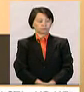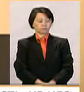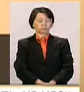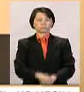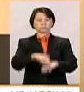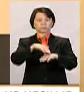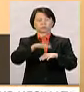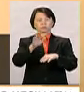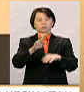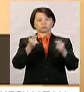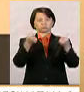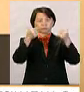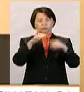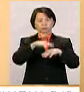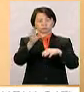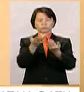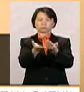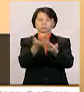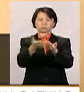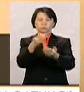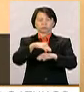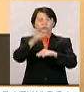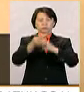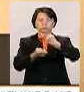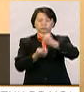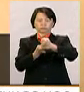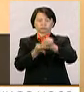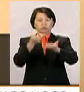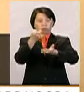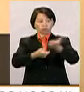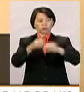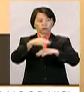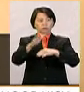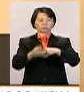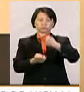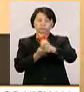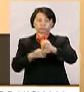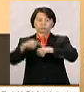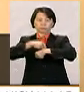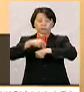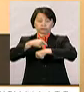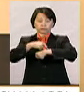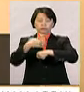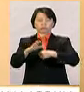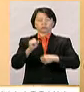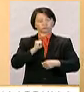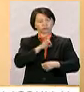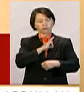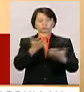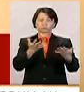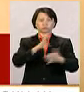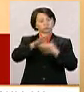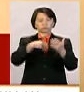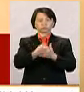Lebih cepat, lebih mudah, lebih menjimatkan kos, lebih menjimatkan masa, kaki tangan. Semua